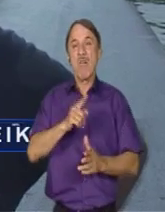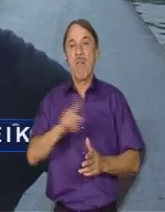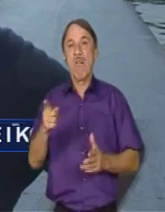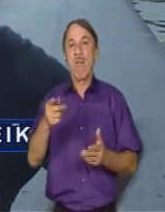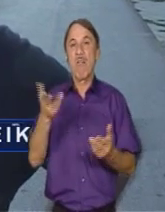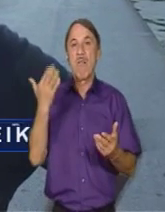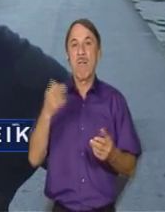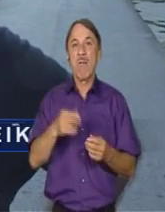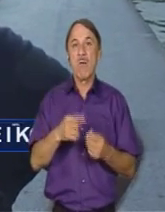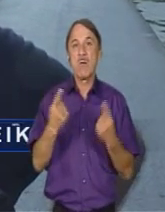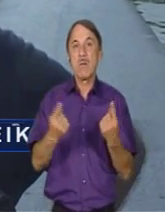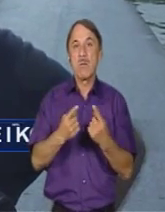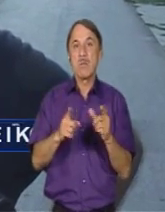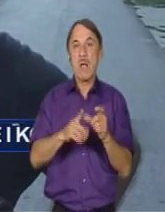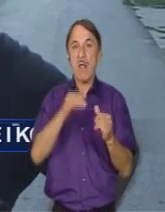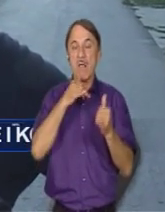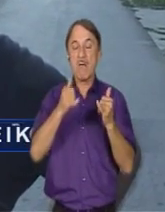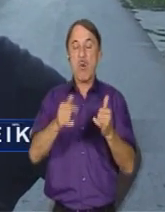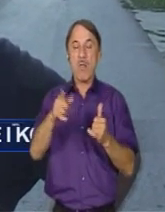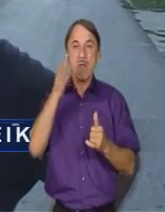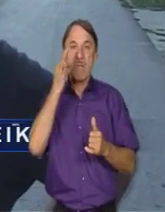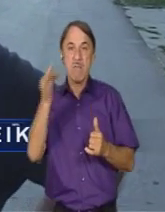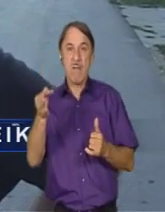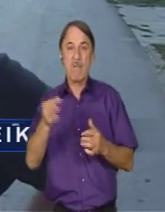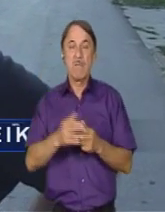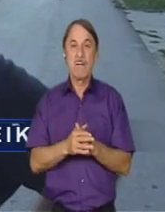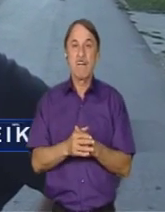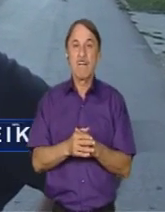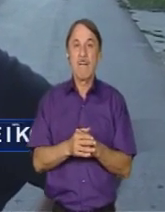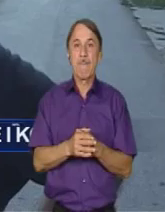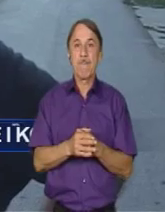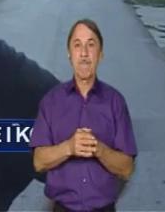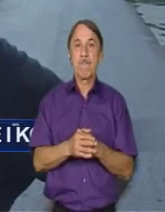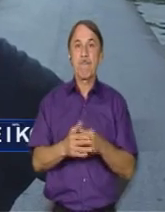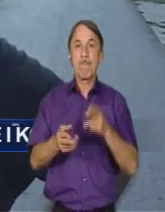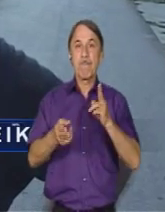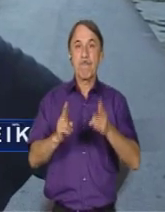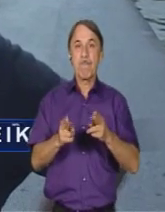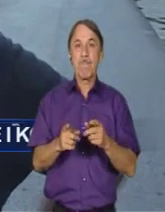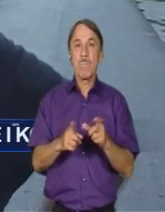knjige. Uglavnom to su ovo izdanja koja su džepna, tako da,